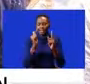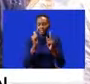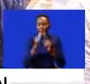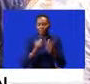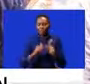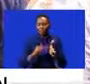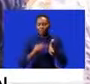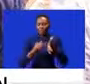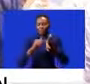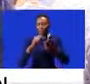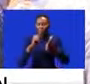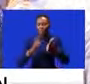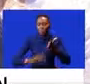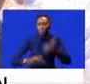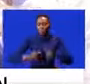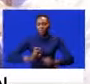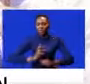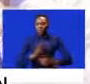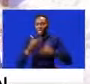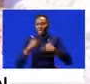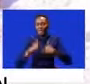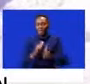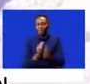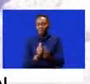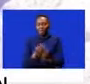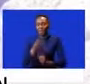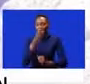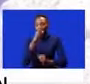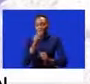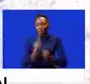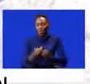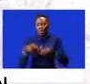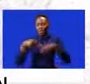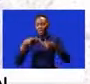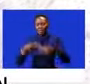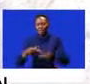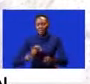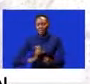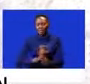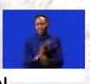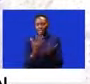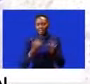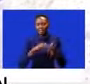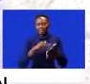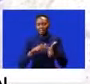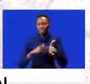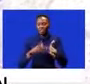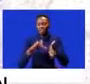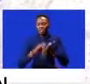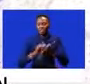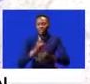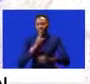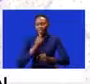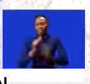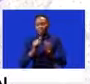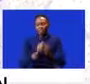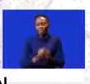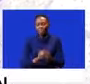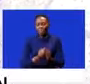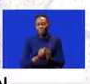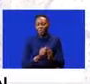wanyis gima nade ma wan go ma Nyasaye otimonwa. En ranyisi ni Nyanza Region dhi wuotho kaka gimoro